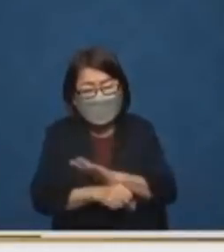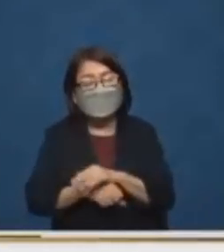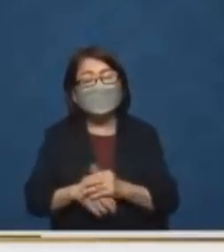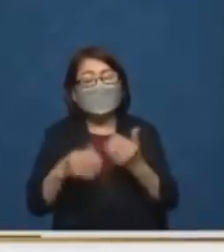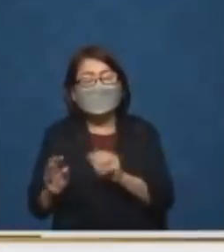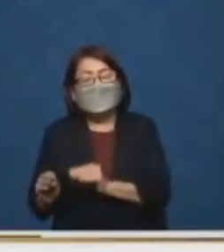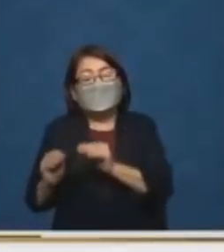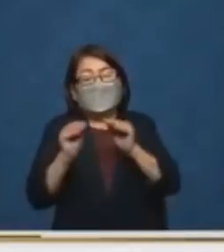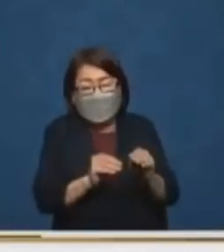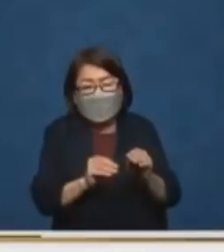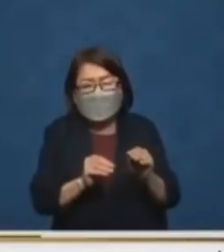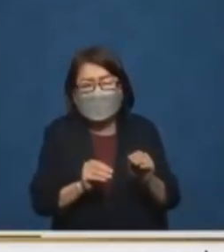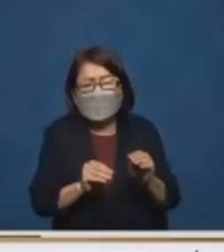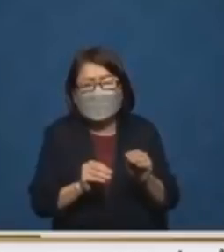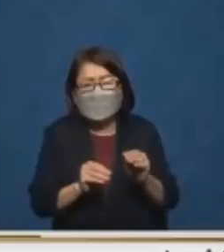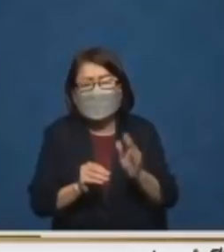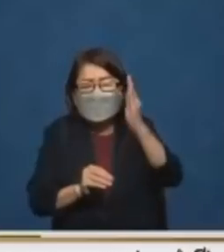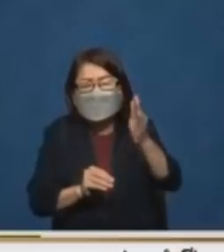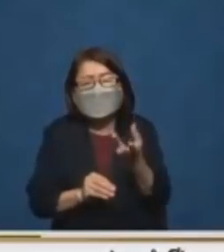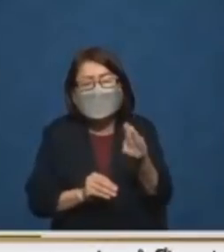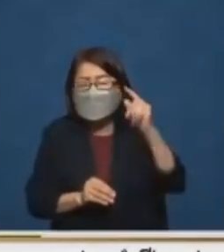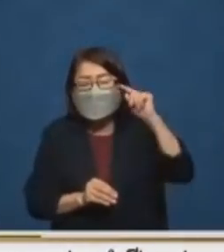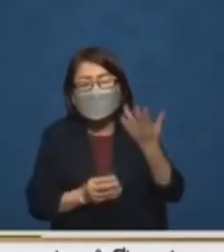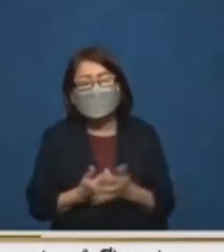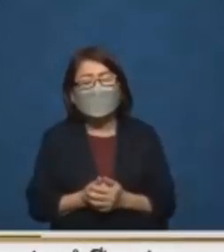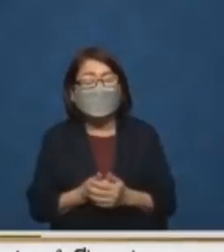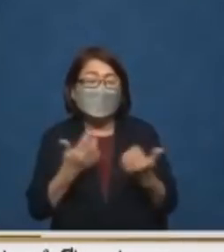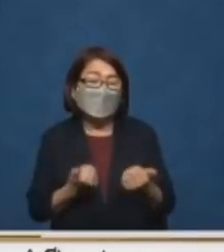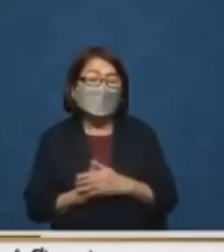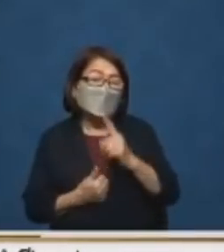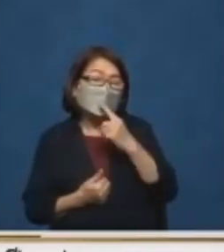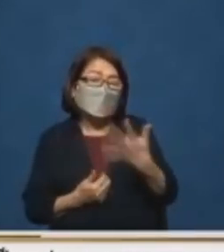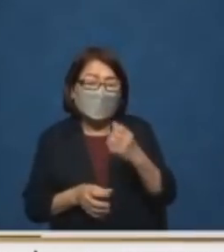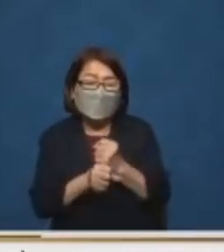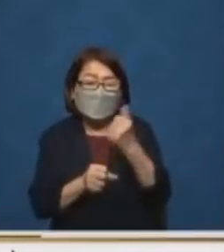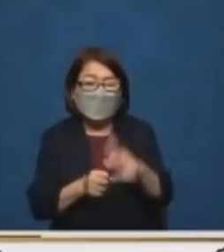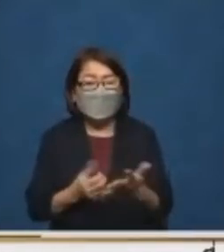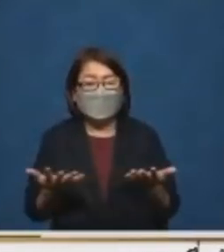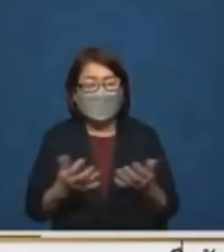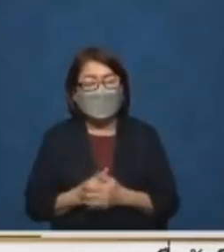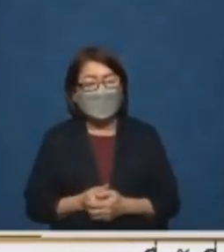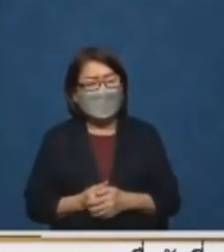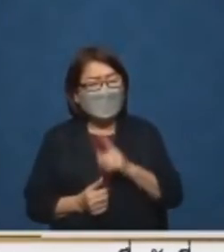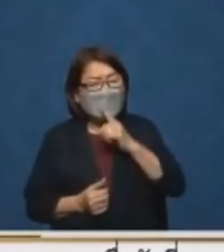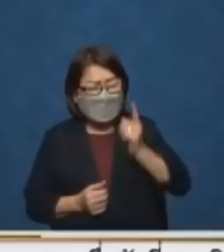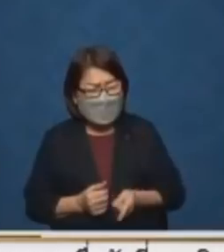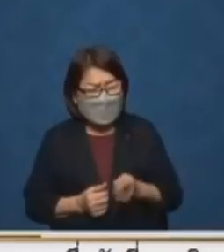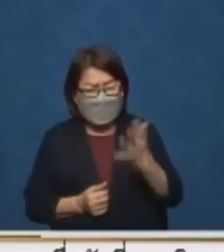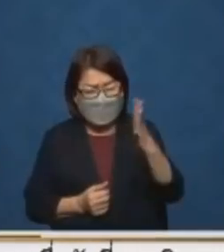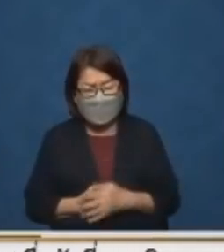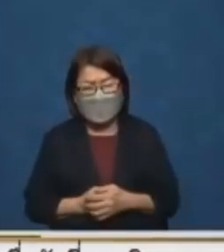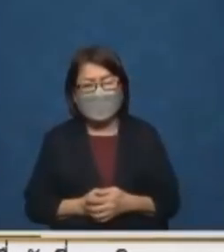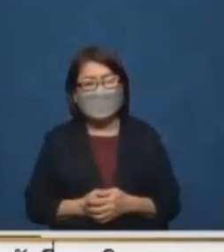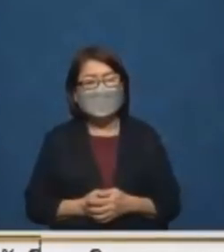เลื่อนอย่างไม่มีกันดกลายเป็ผู้นำที่กืนน้ลายตวเองท่ประทานครับไม่เคยพูดคามจิกับพน้องประชาช